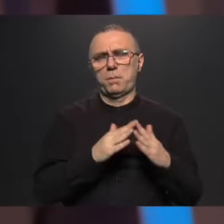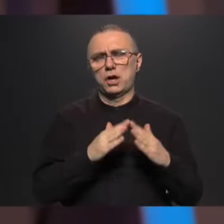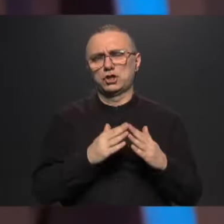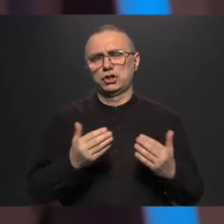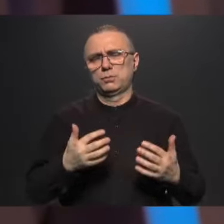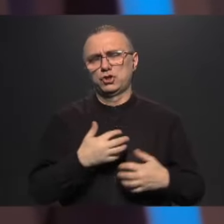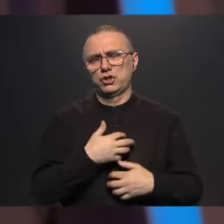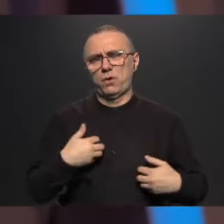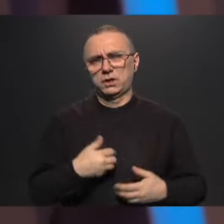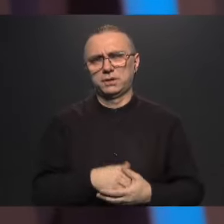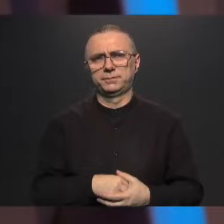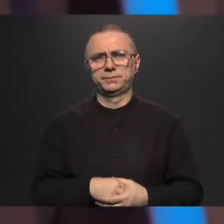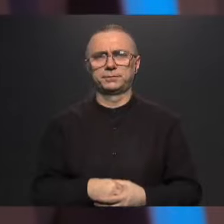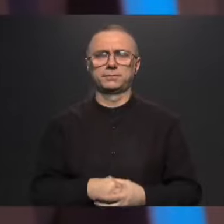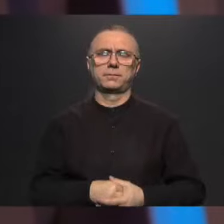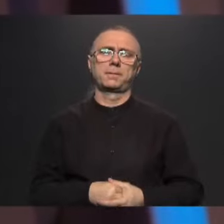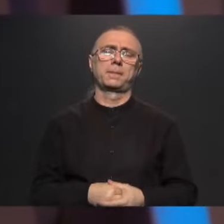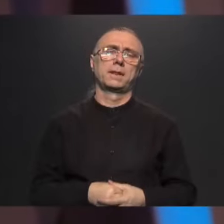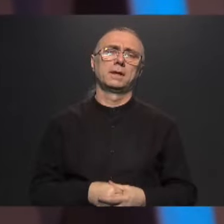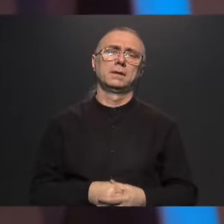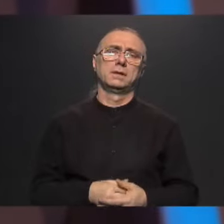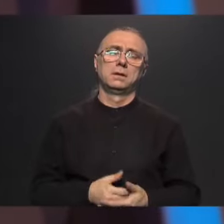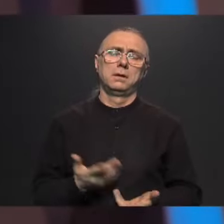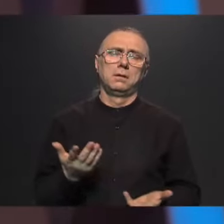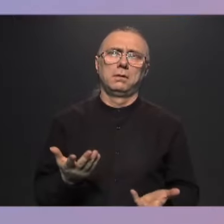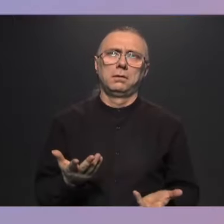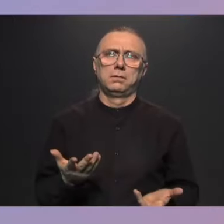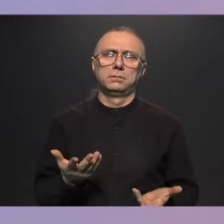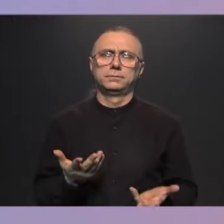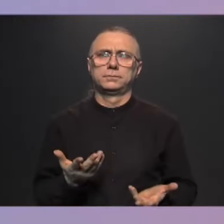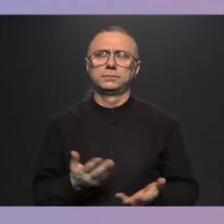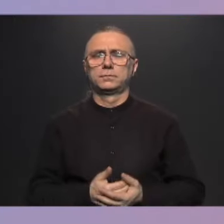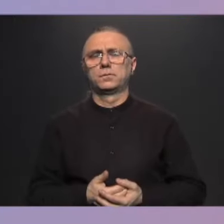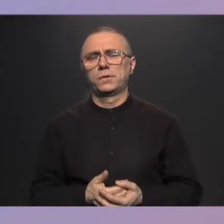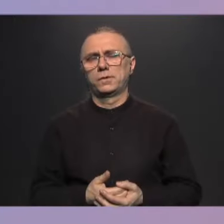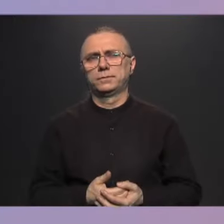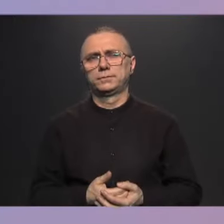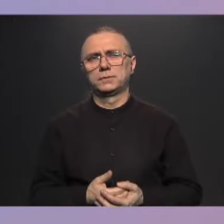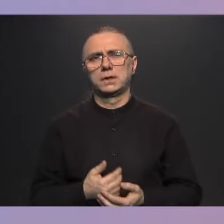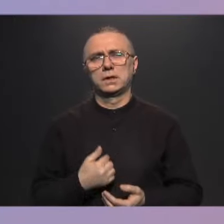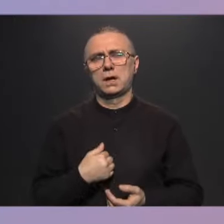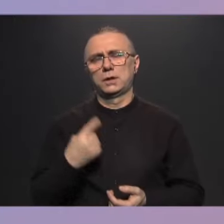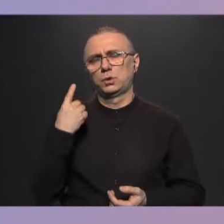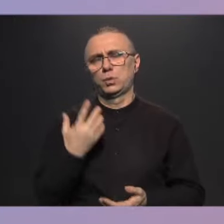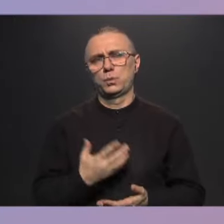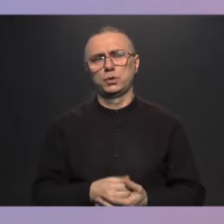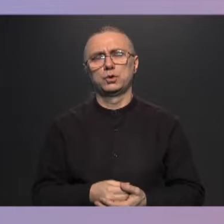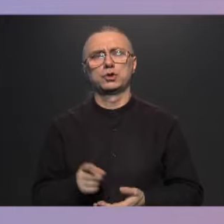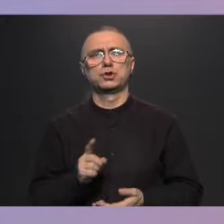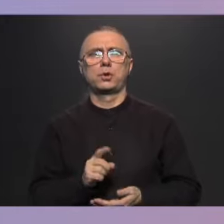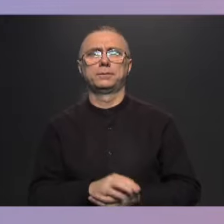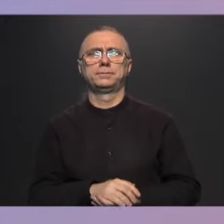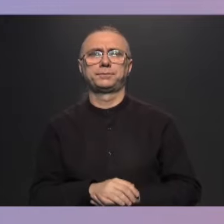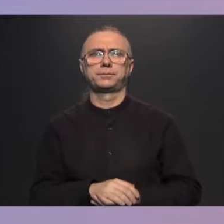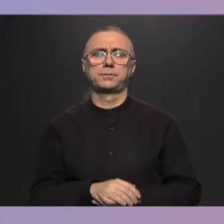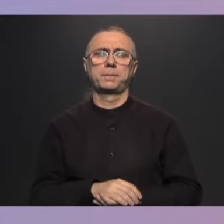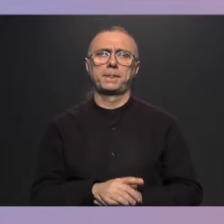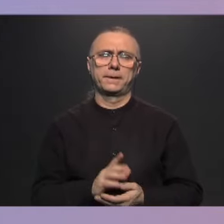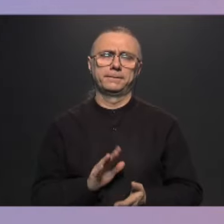Ну, начнем с первого. Несут или не несут, и убил кота. Угу. Я не думаю, что... Ну,